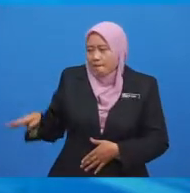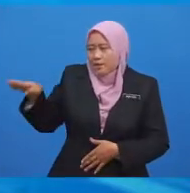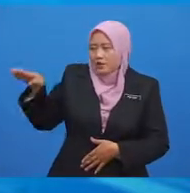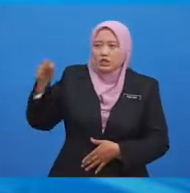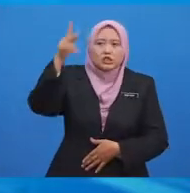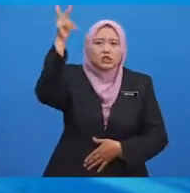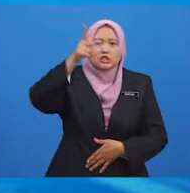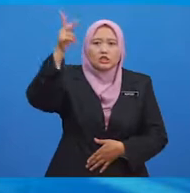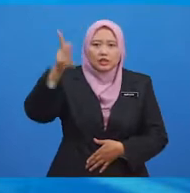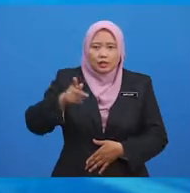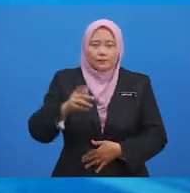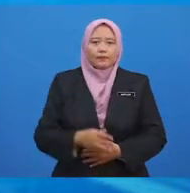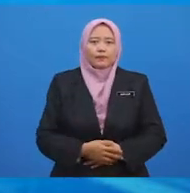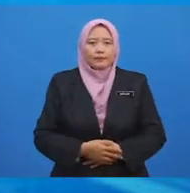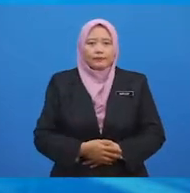Murid-murid sekalian,